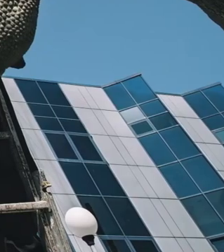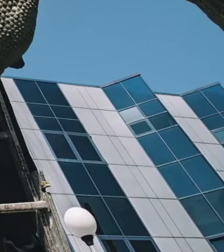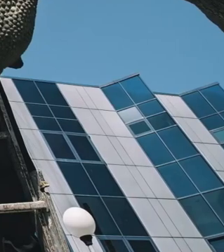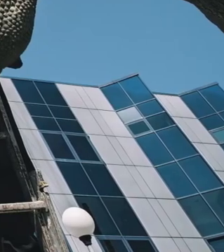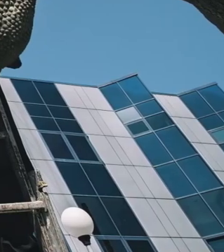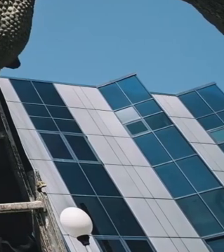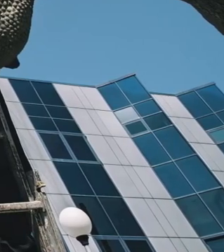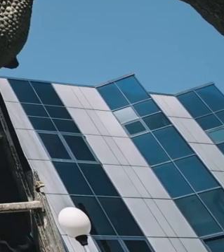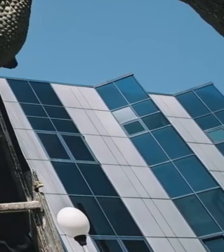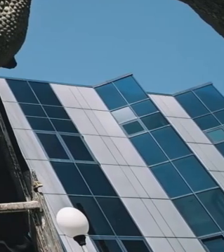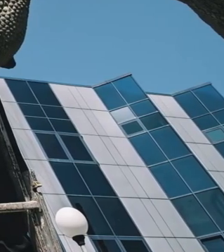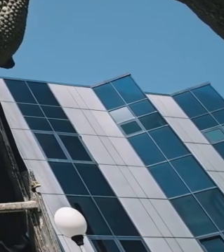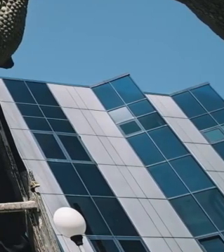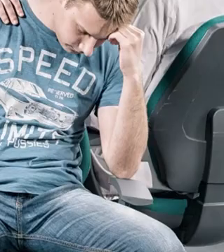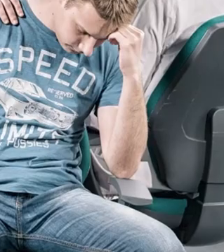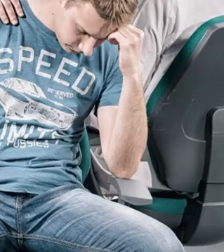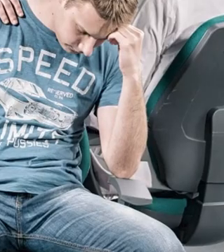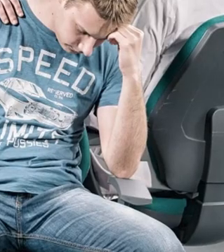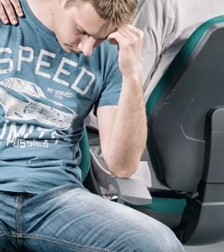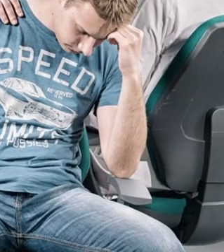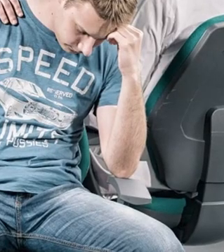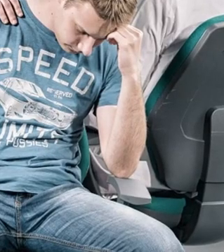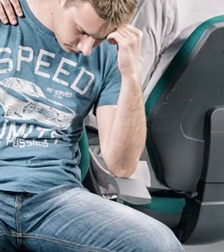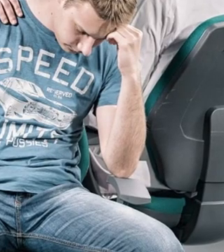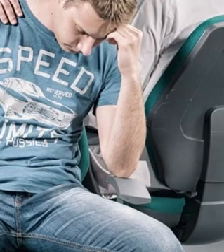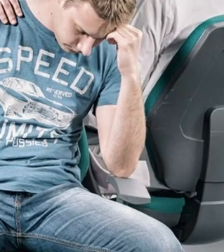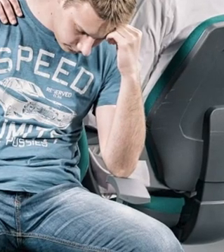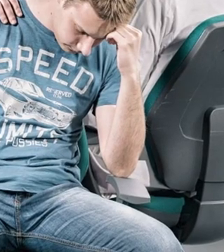indywidualne potrzeby studenta,